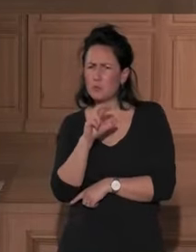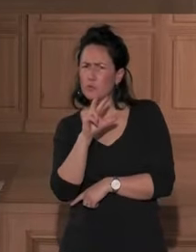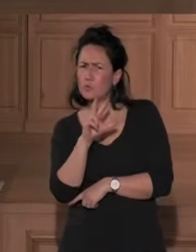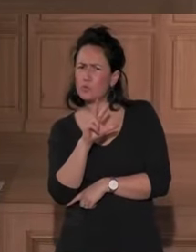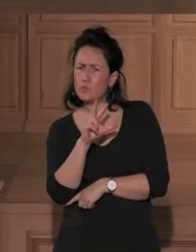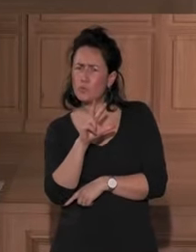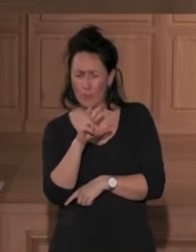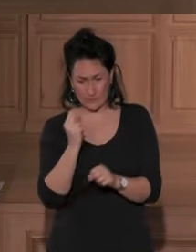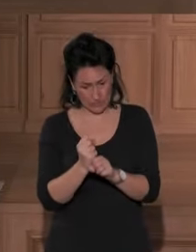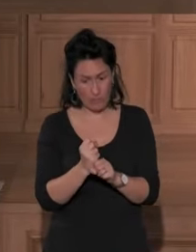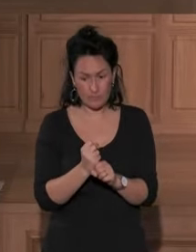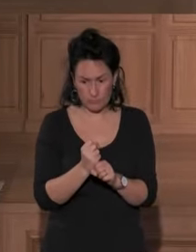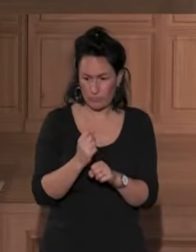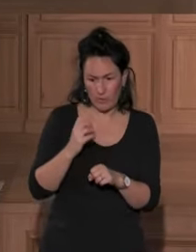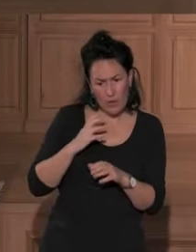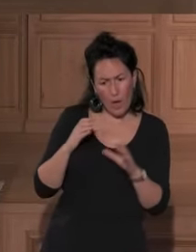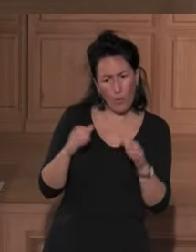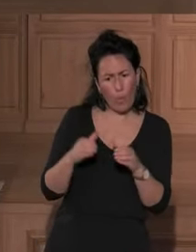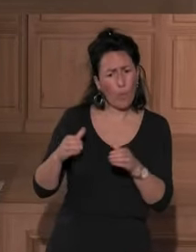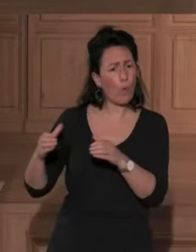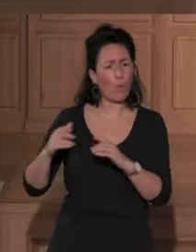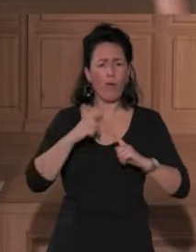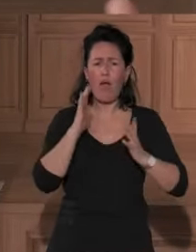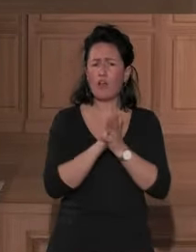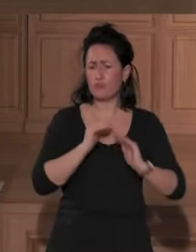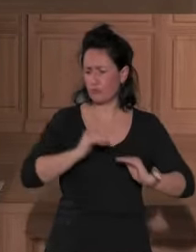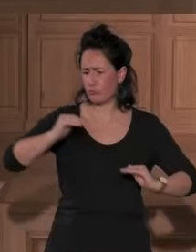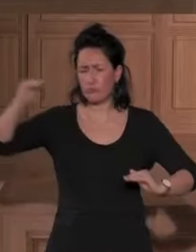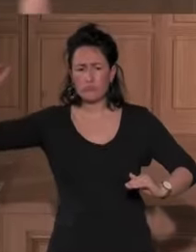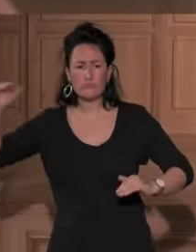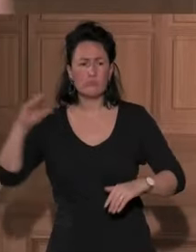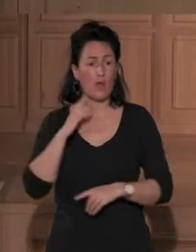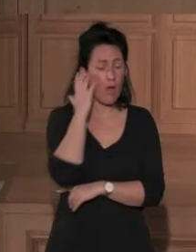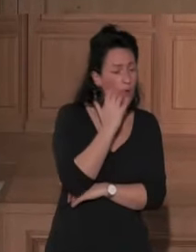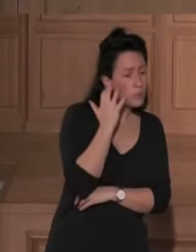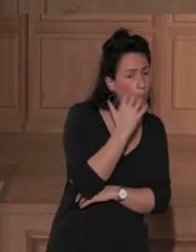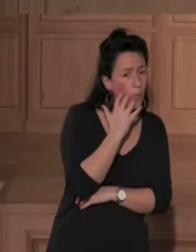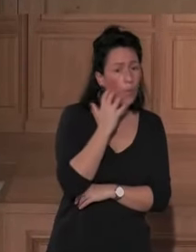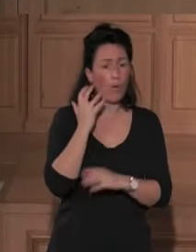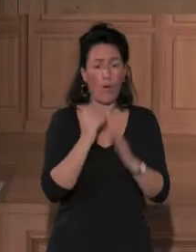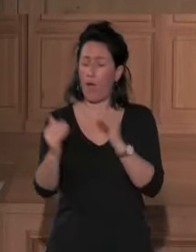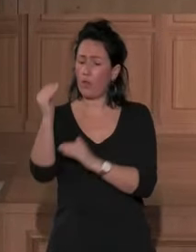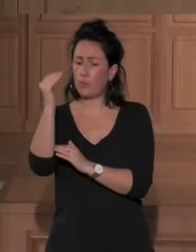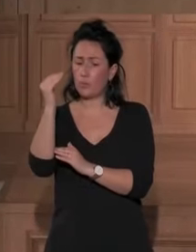ans, plusieurs. Vous avez des ados, vous avez des adultes,